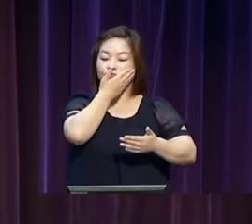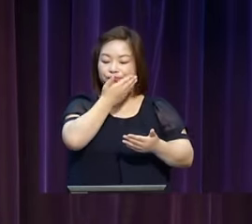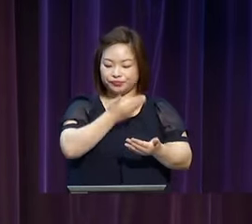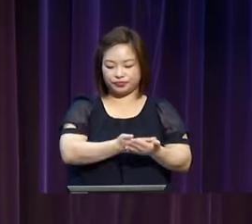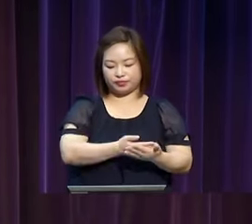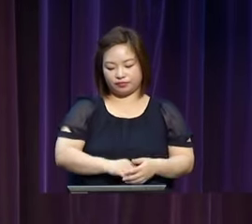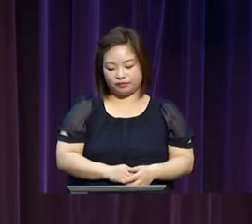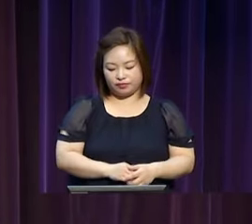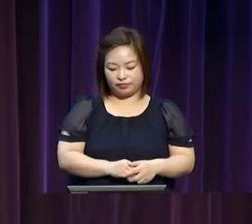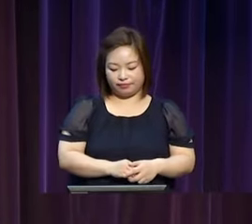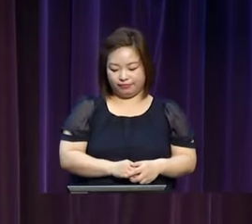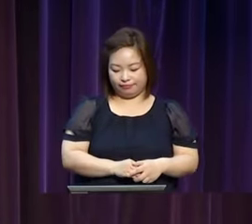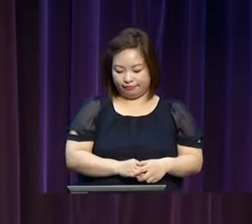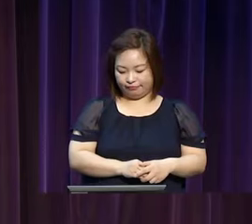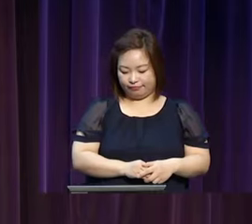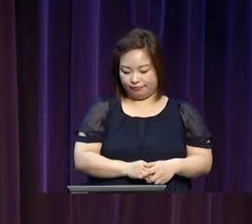그래서